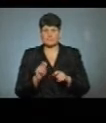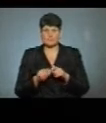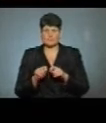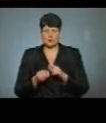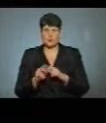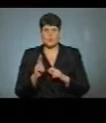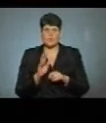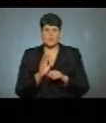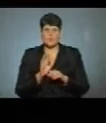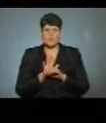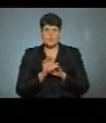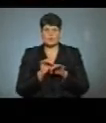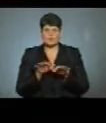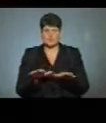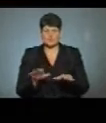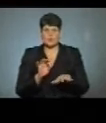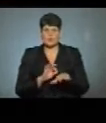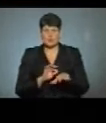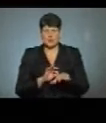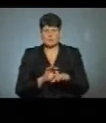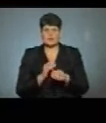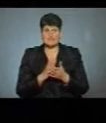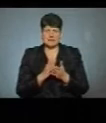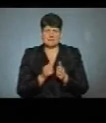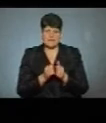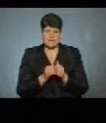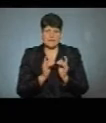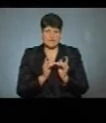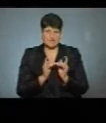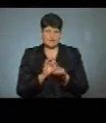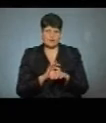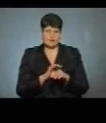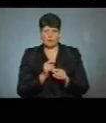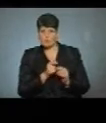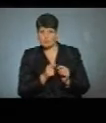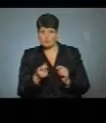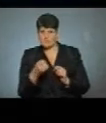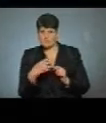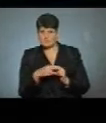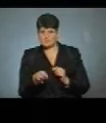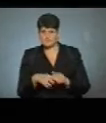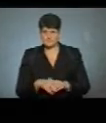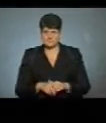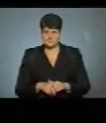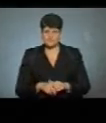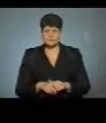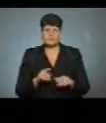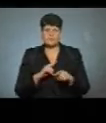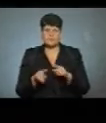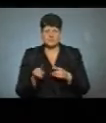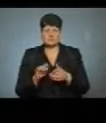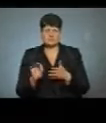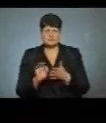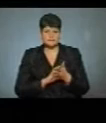коронавірусної хвороби, які відбуваються біля ліжка хворого впродовж 15 хвилин. Експрес-тести показують, чи є в